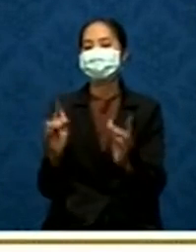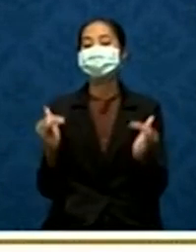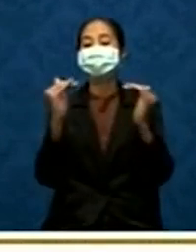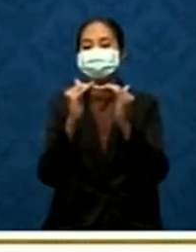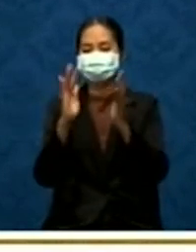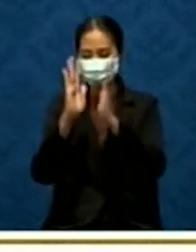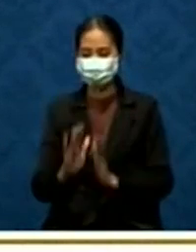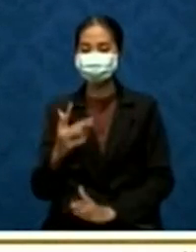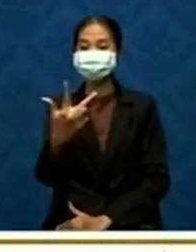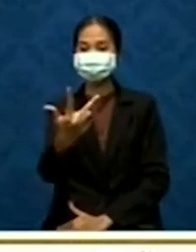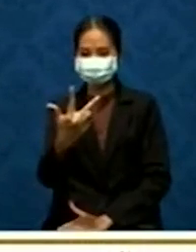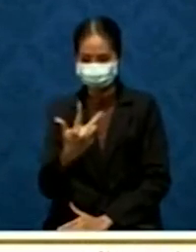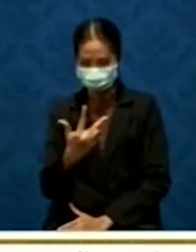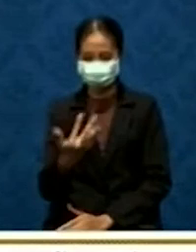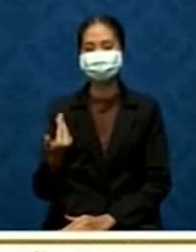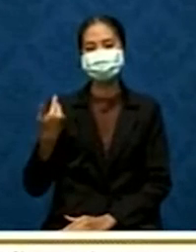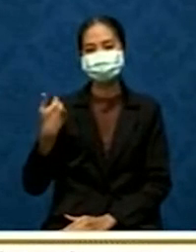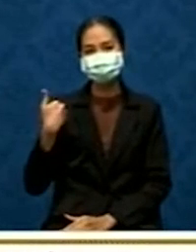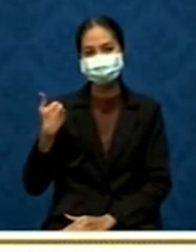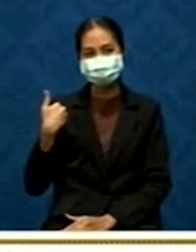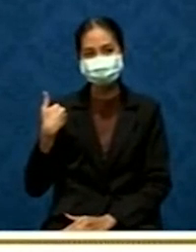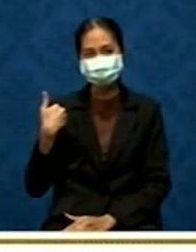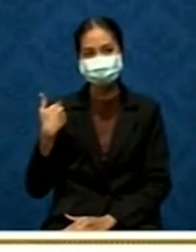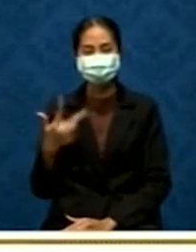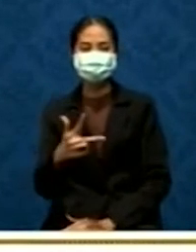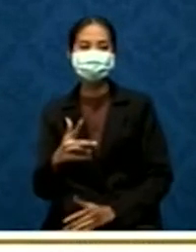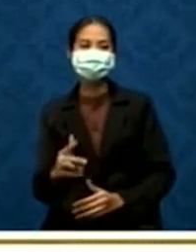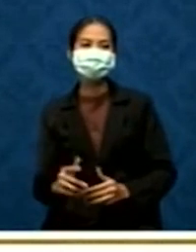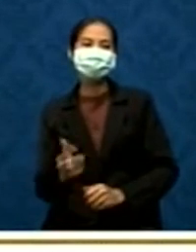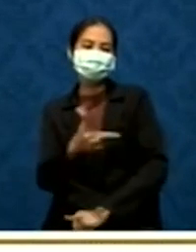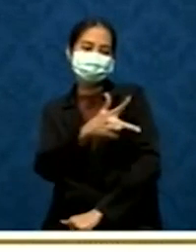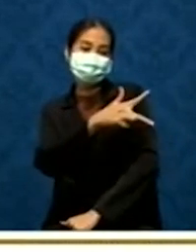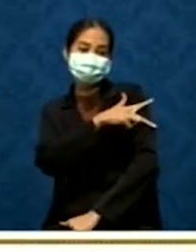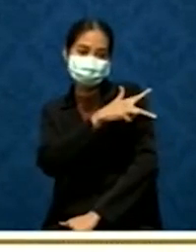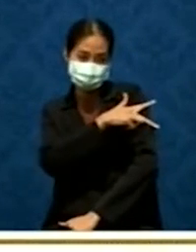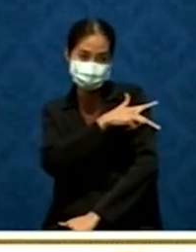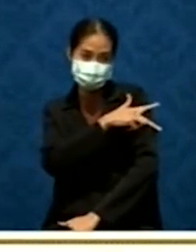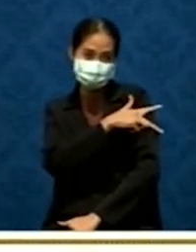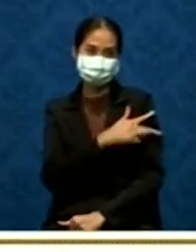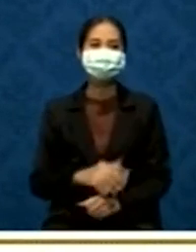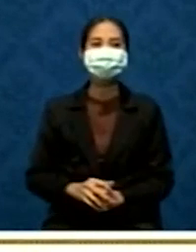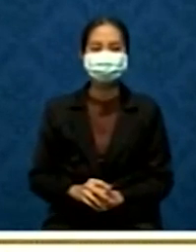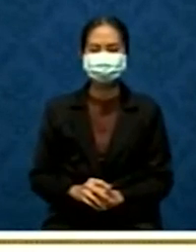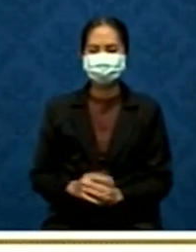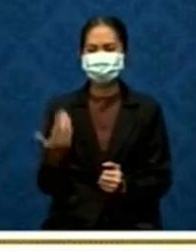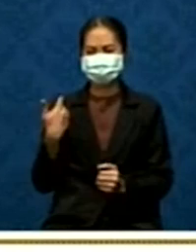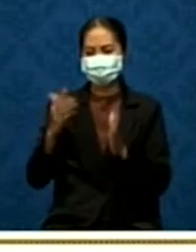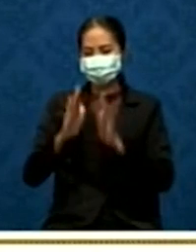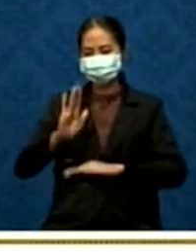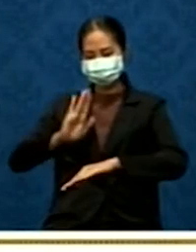ท่านนะครับและท่านผู้ช่วยศาสตราจารย์ดร.ปริญญาเทวานารมิตรผู้ทรงคุณวุ